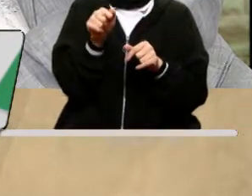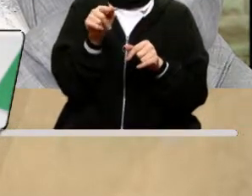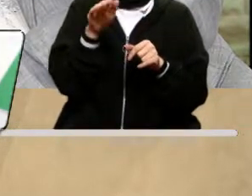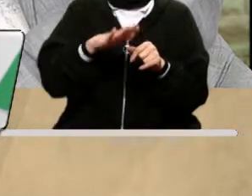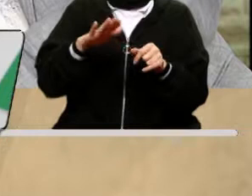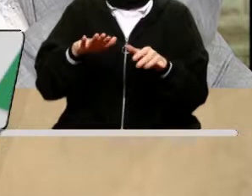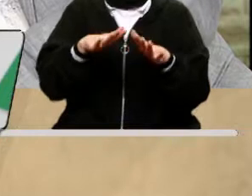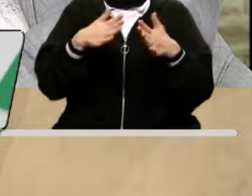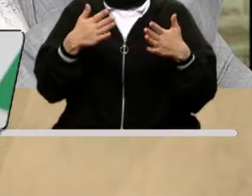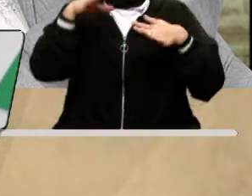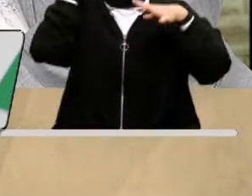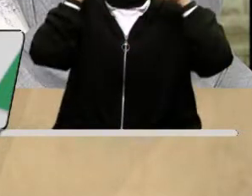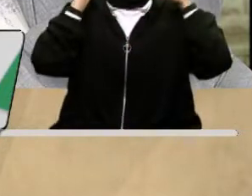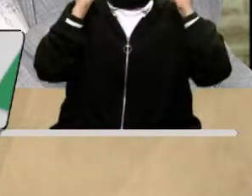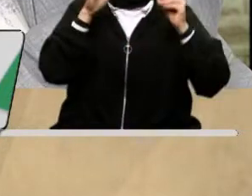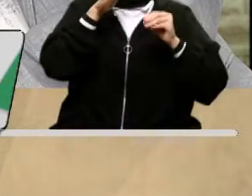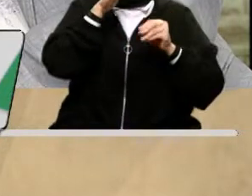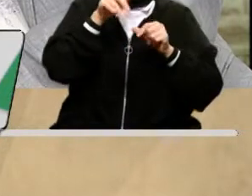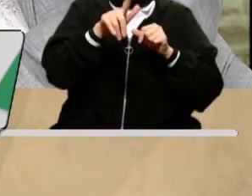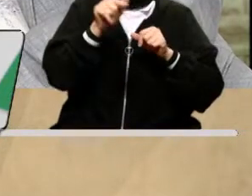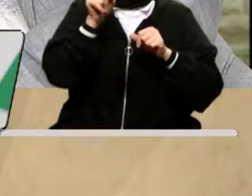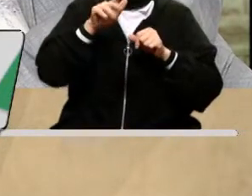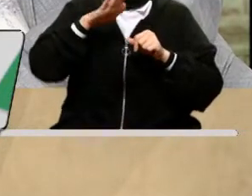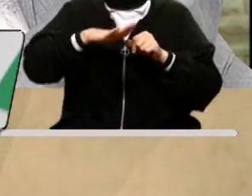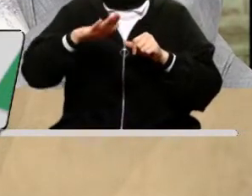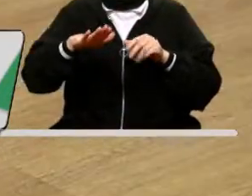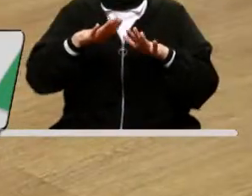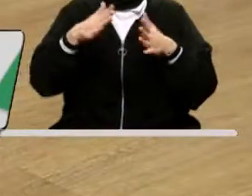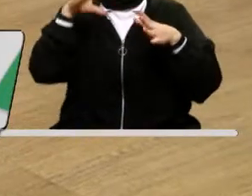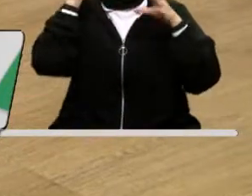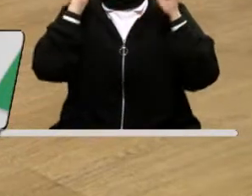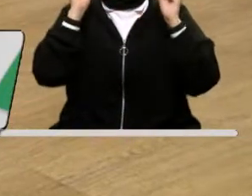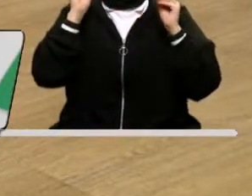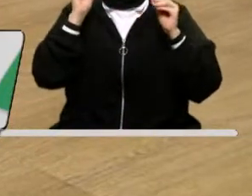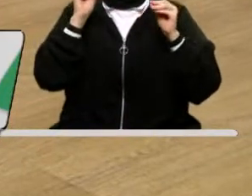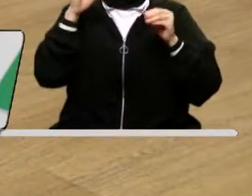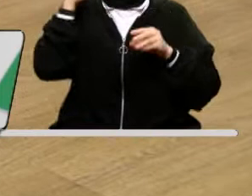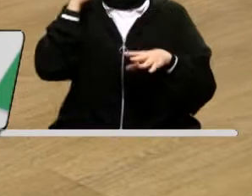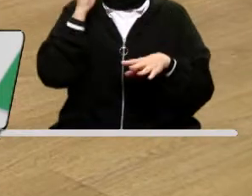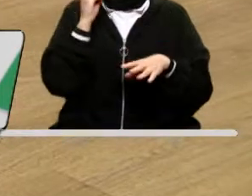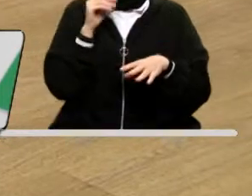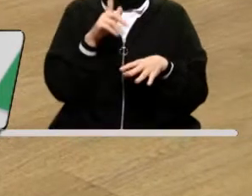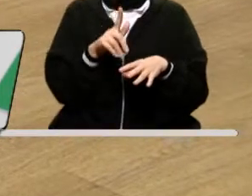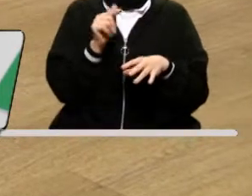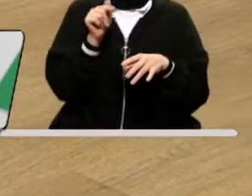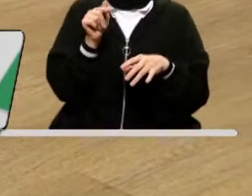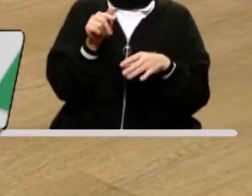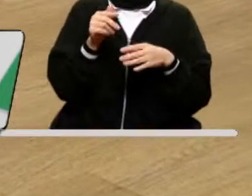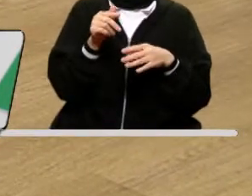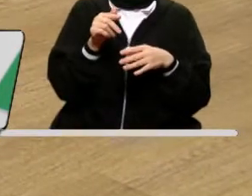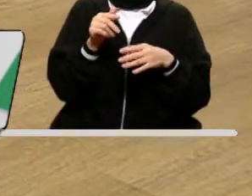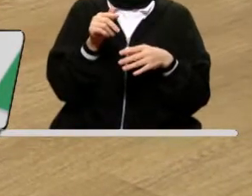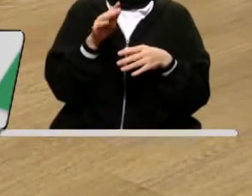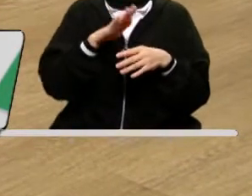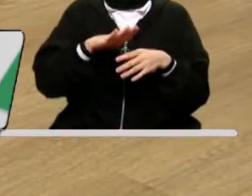çocuğunuzun konuşurken zaten çocuğunuzun algılamasını anlarsınız. Çocuğunuzla neyi sohbet ettiğiniz zaman çocuk neye daha